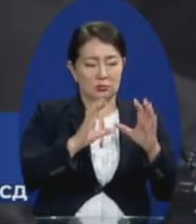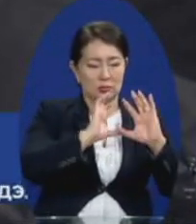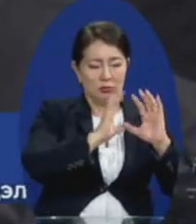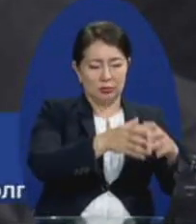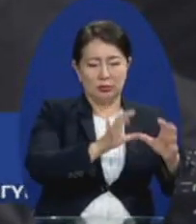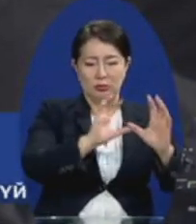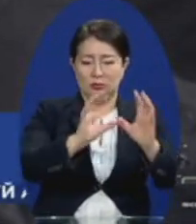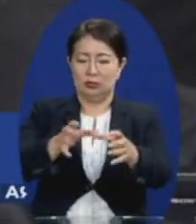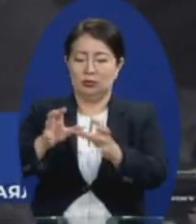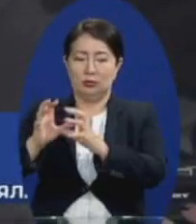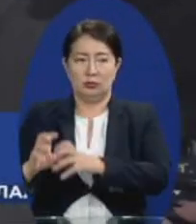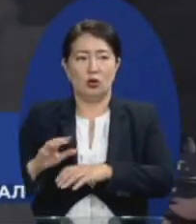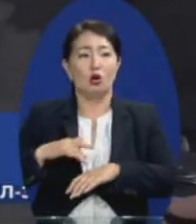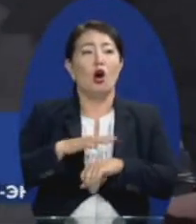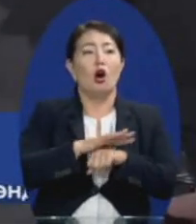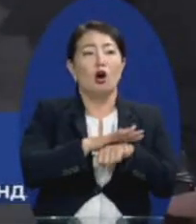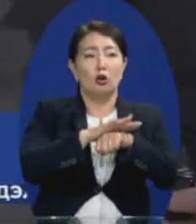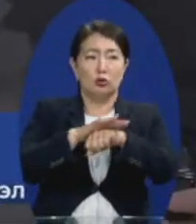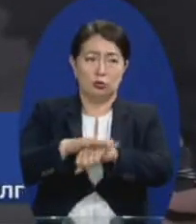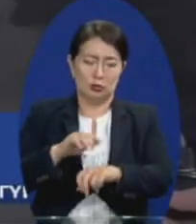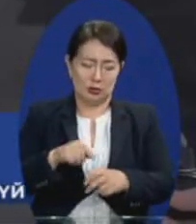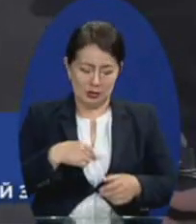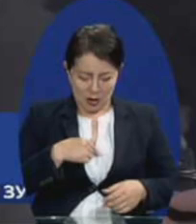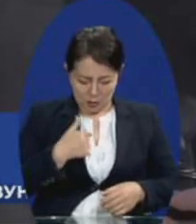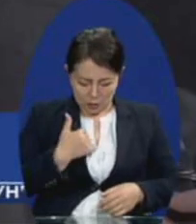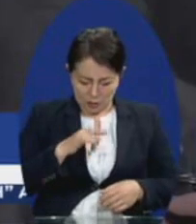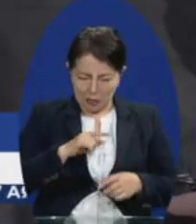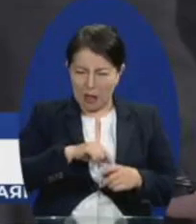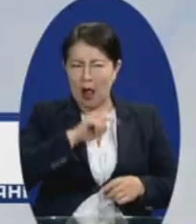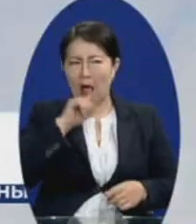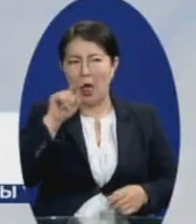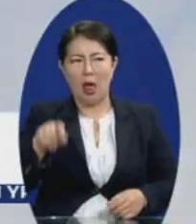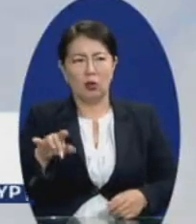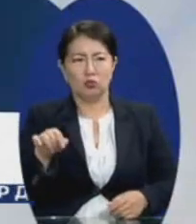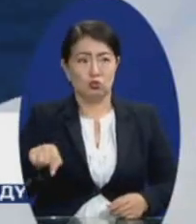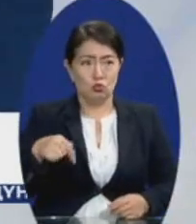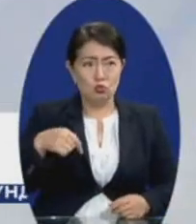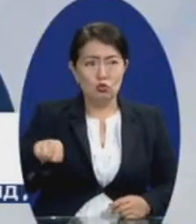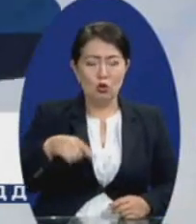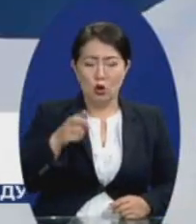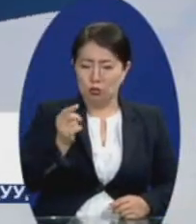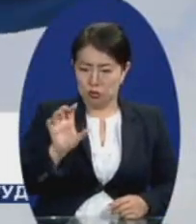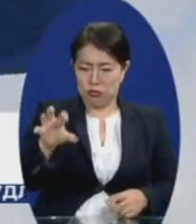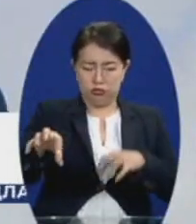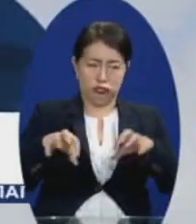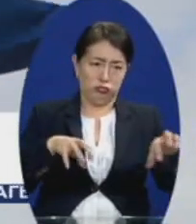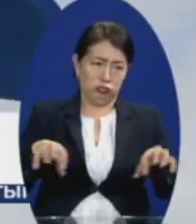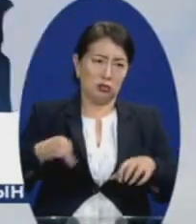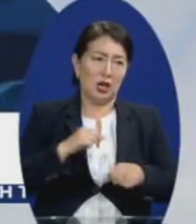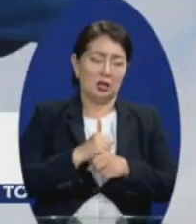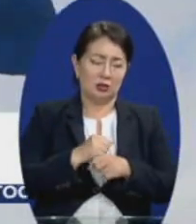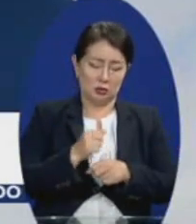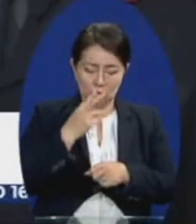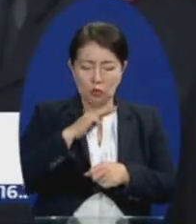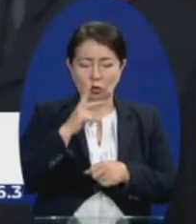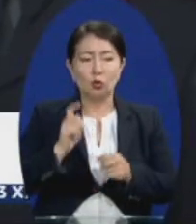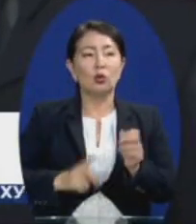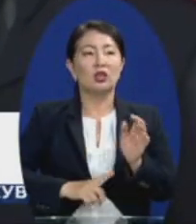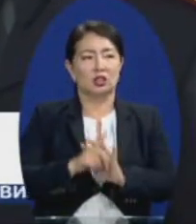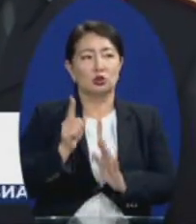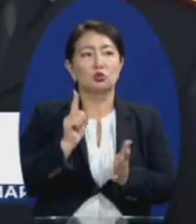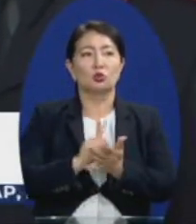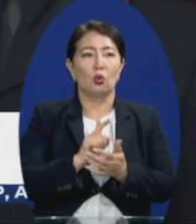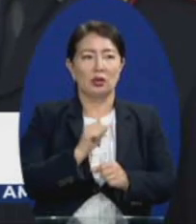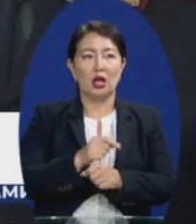хүртэл онцгой болох. Заавал эндээс тэр хол нисдэг байхгүйгээр энэ бол маш чухал түүхэн эхлэл. Та бидний энэ одоо